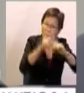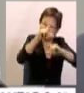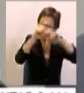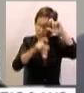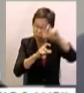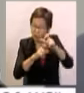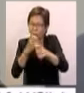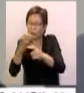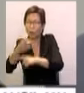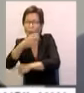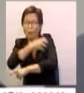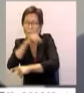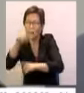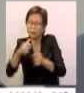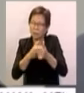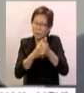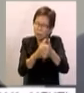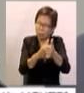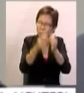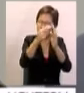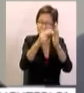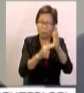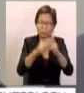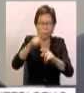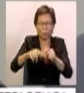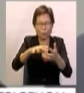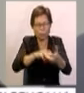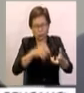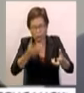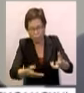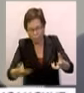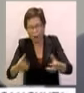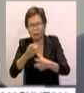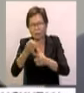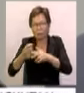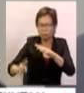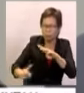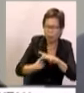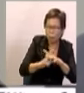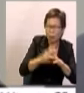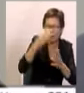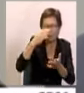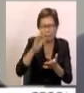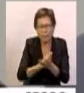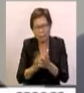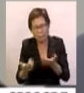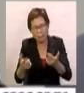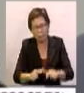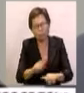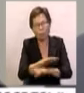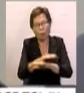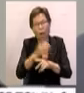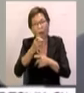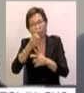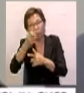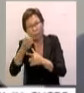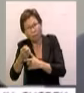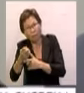tertentu, dia kena ikut tu. Dia tak boleh rosakkan harta, timbulkan perkara yang tak itu, ataupun